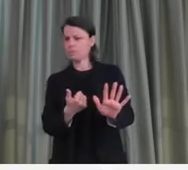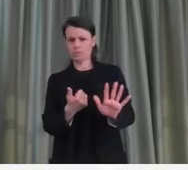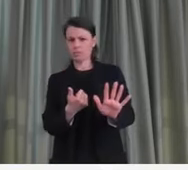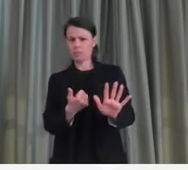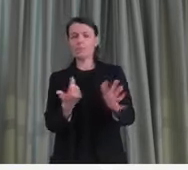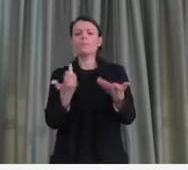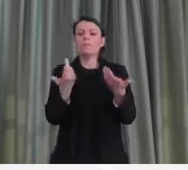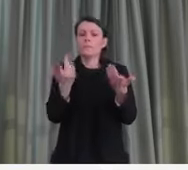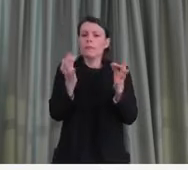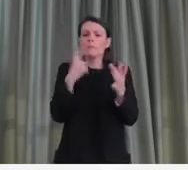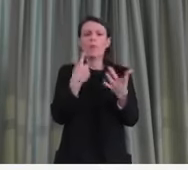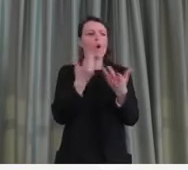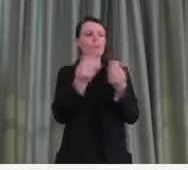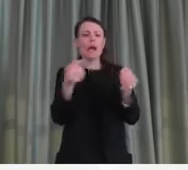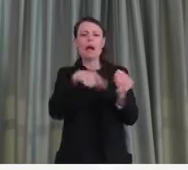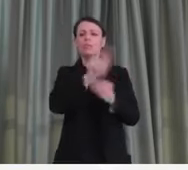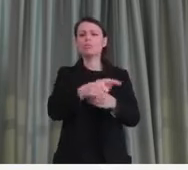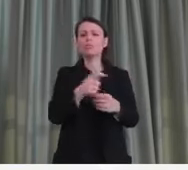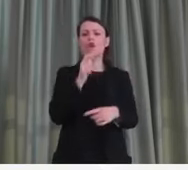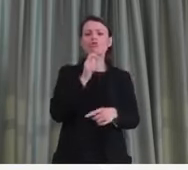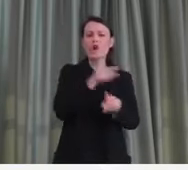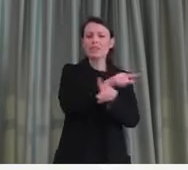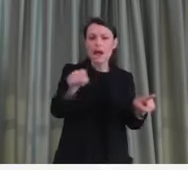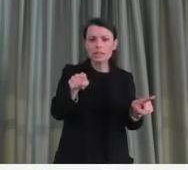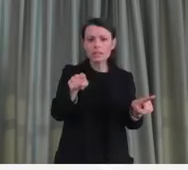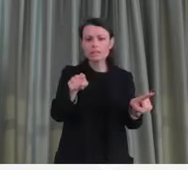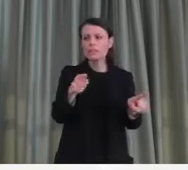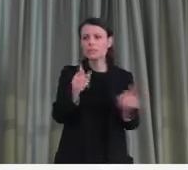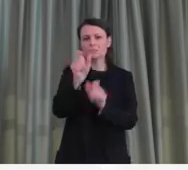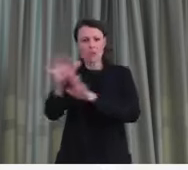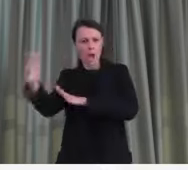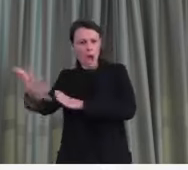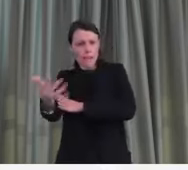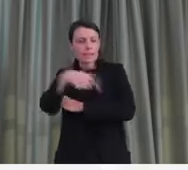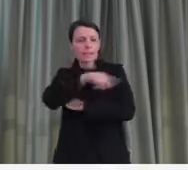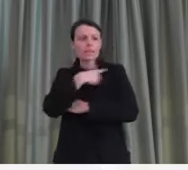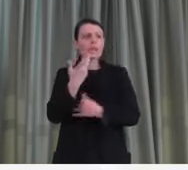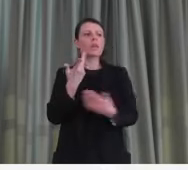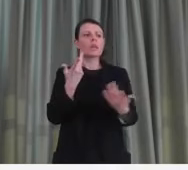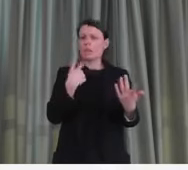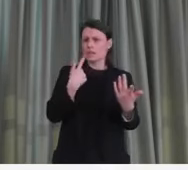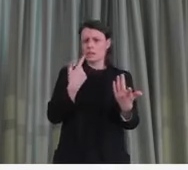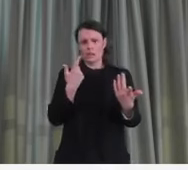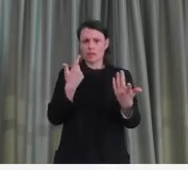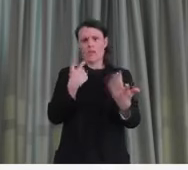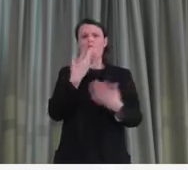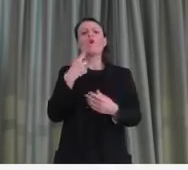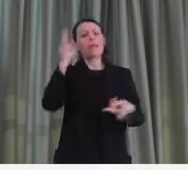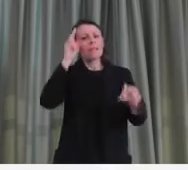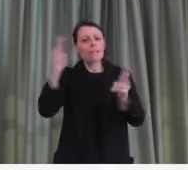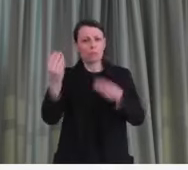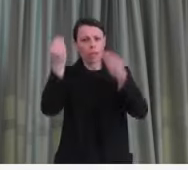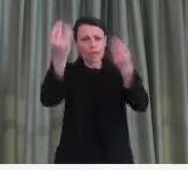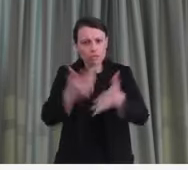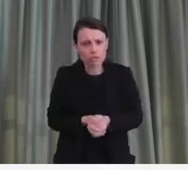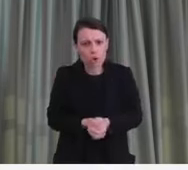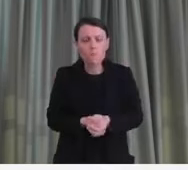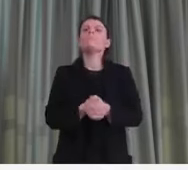molti nei giornalisti altro ha creato una una necessità di un interpretazione e devo dire che alla fine l'interpretazione